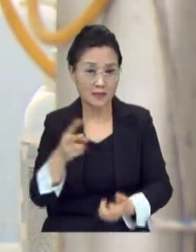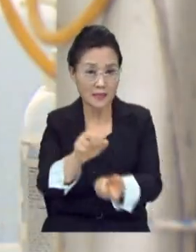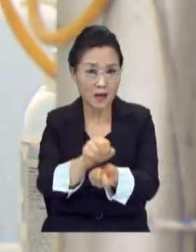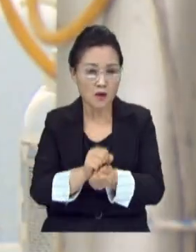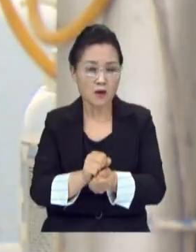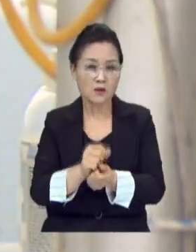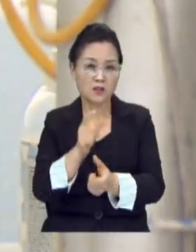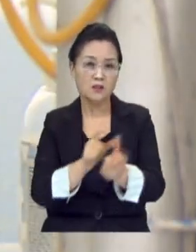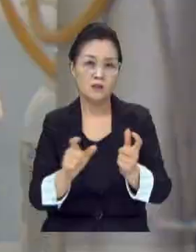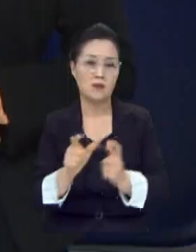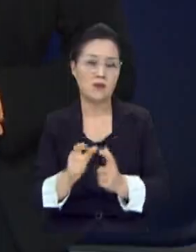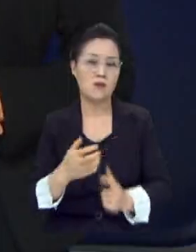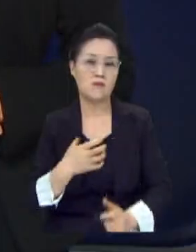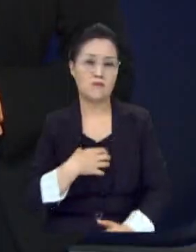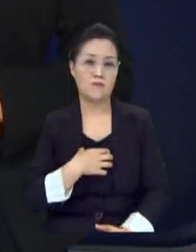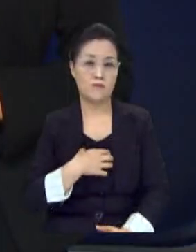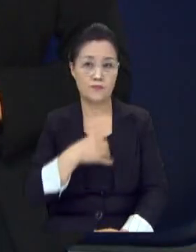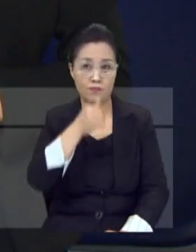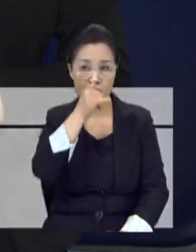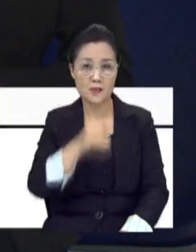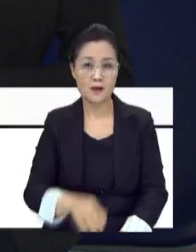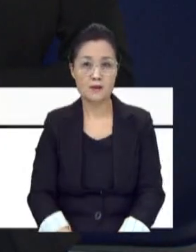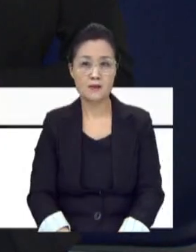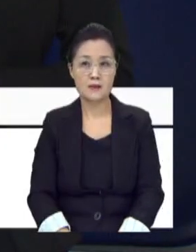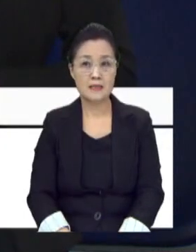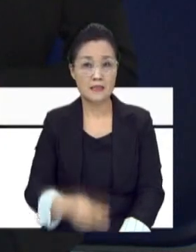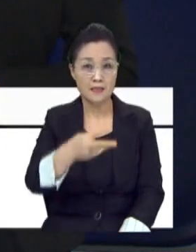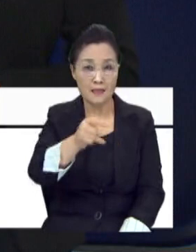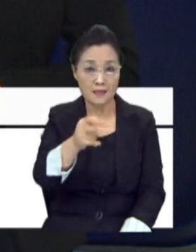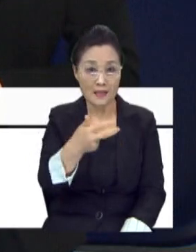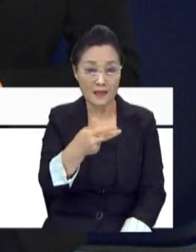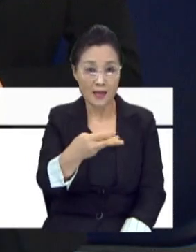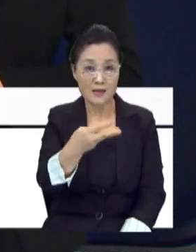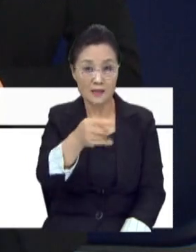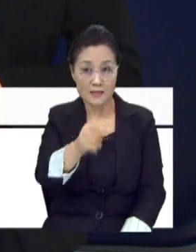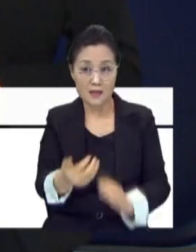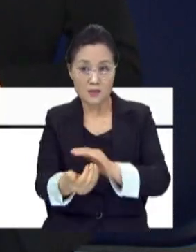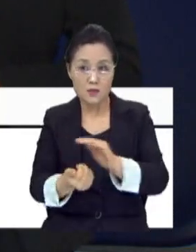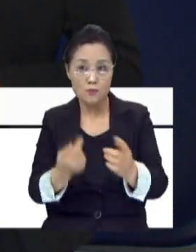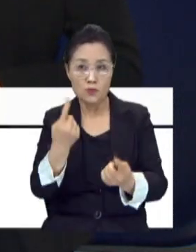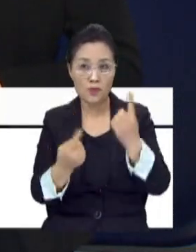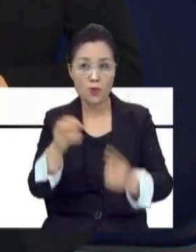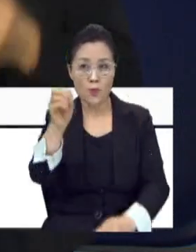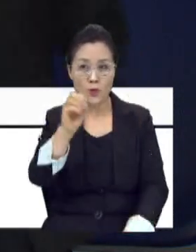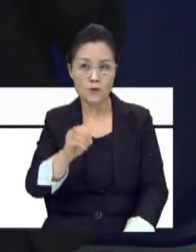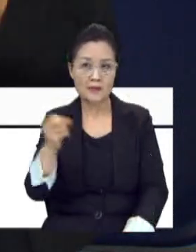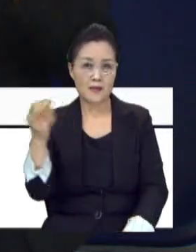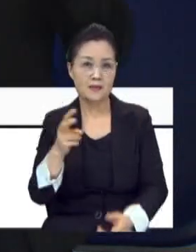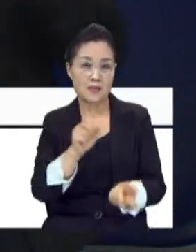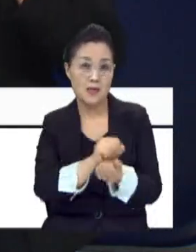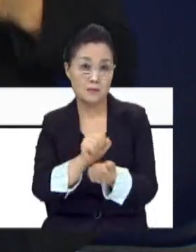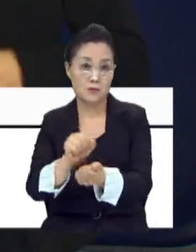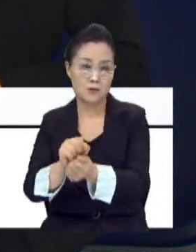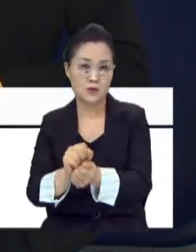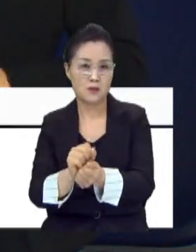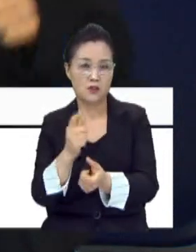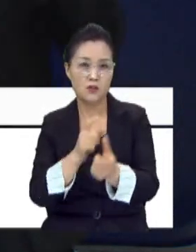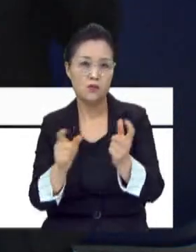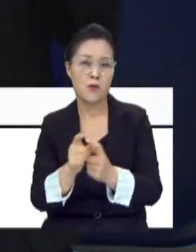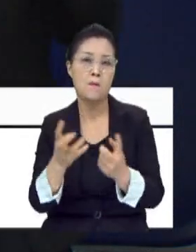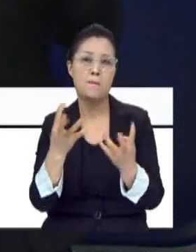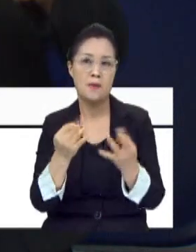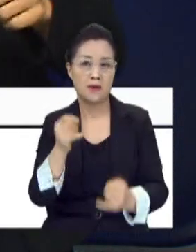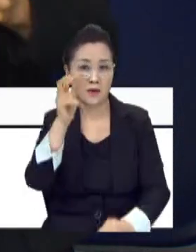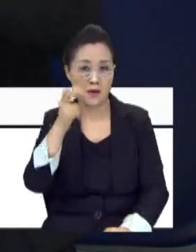우려가 더 큽니다 델타의 이전보다는 어미 코론 의제 감 능률이 넓지 않을까 하는 생각 음 하고